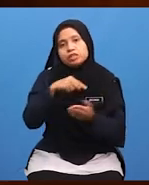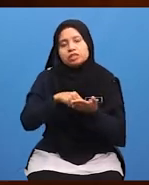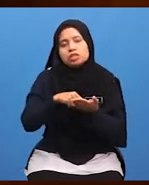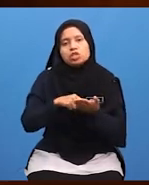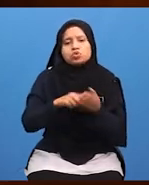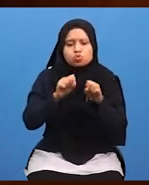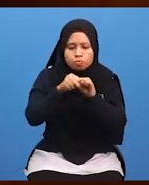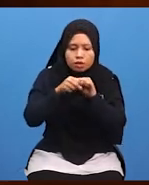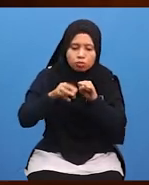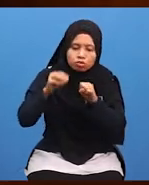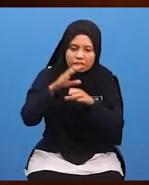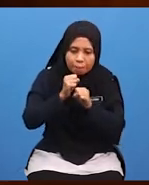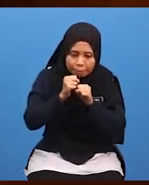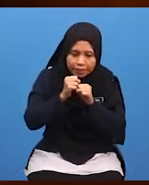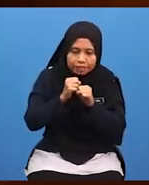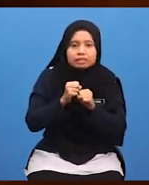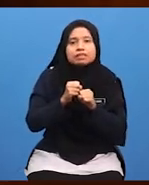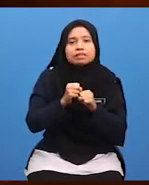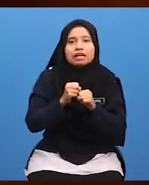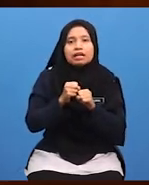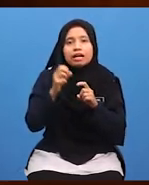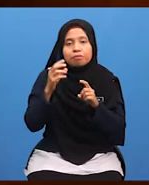yang telah cikgu bincangkan pada episod kali ini.